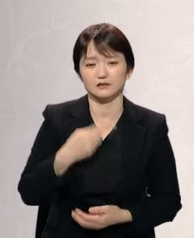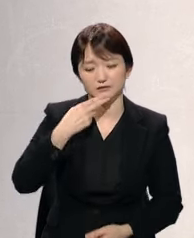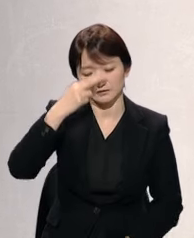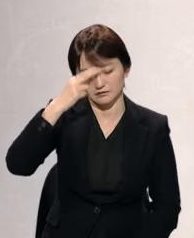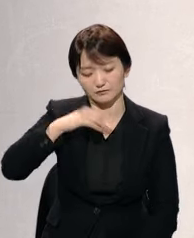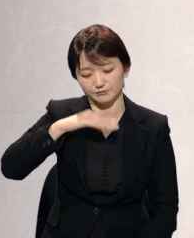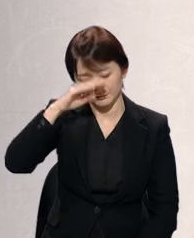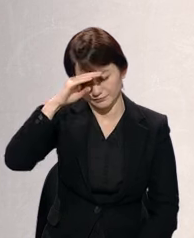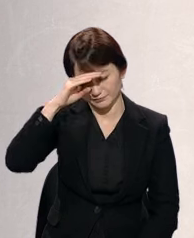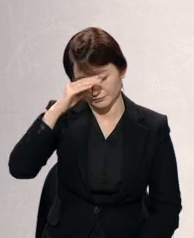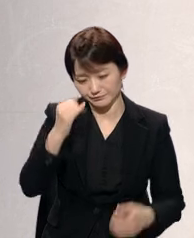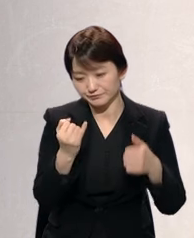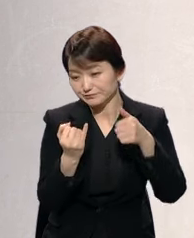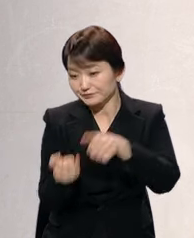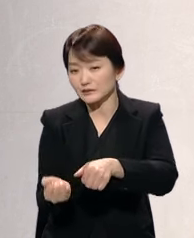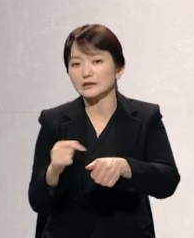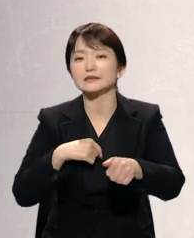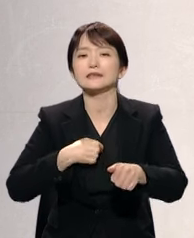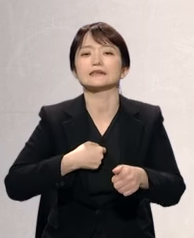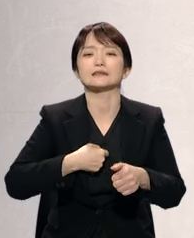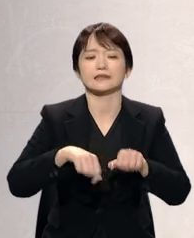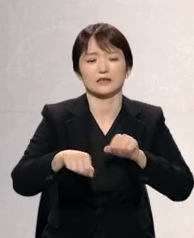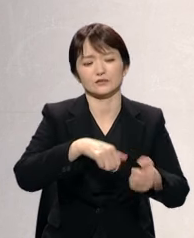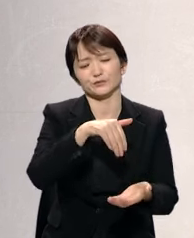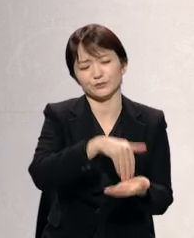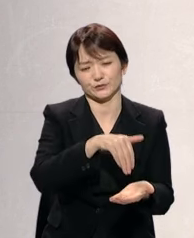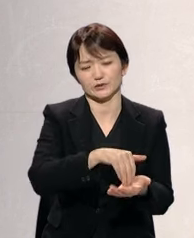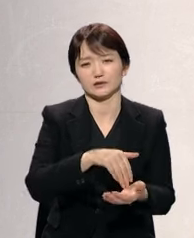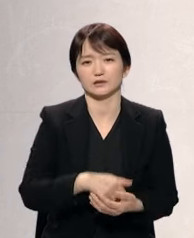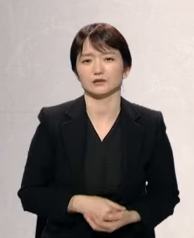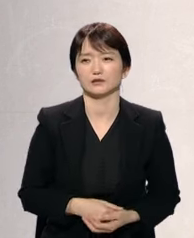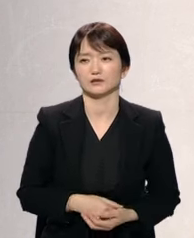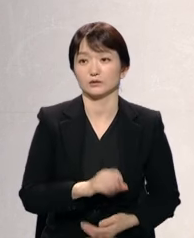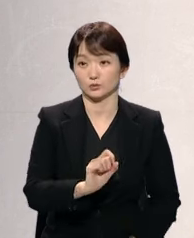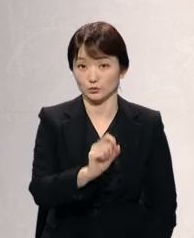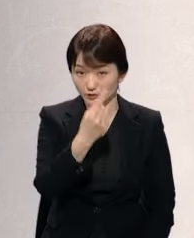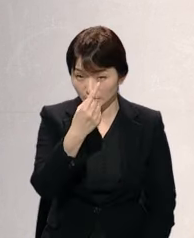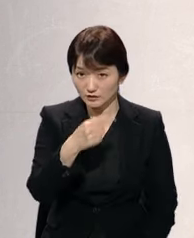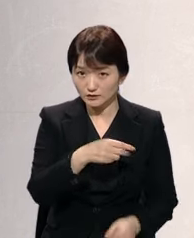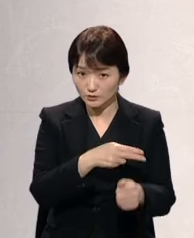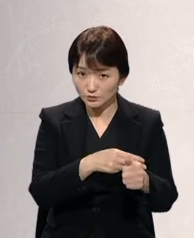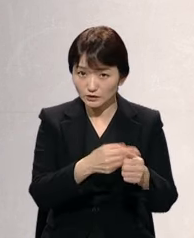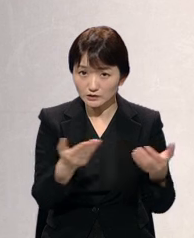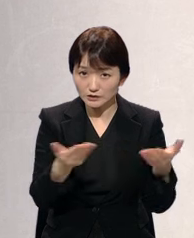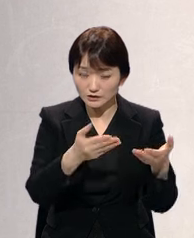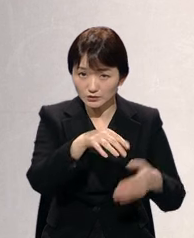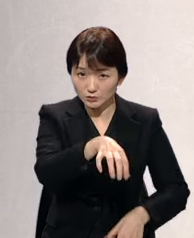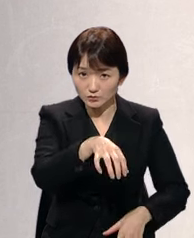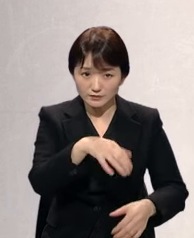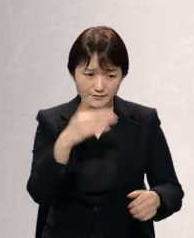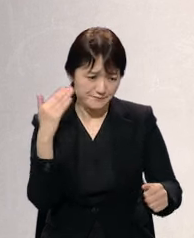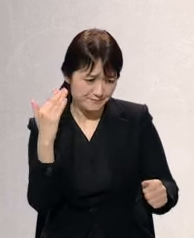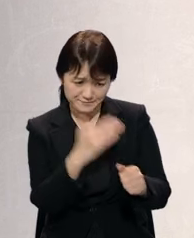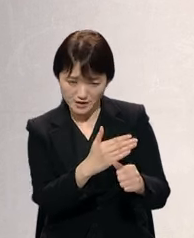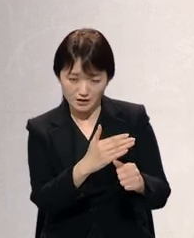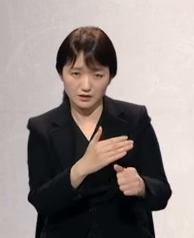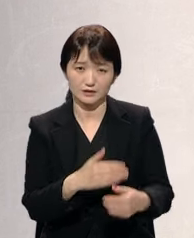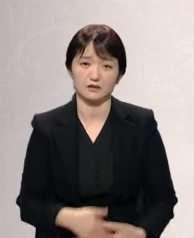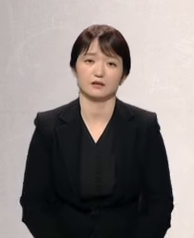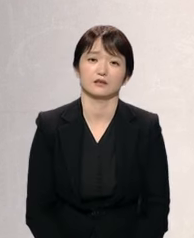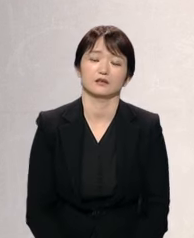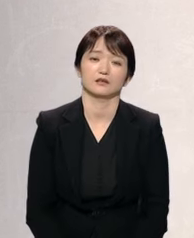했지만 자신의 행동을 후회한다로 얘기를 했고요. 이 사건을 인해서 교사가 당시 근무한 학교에서 해고까지 됐다고